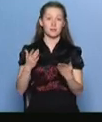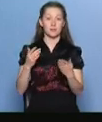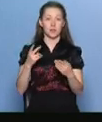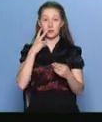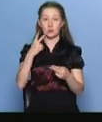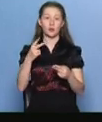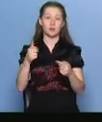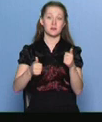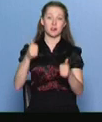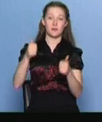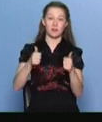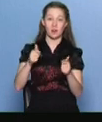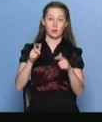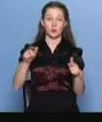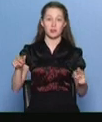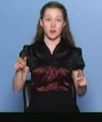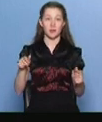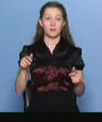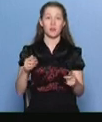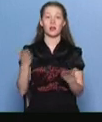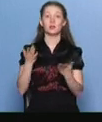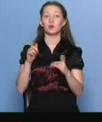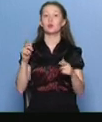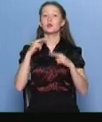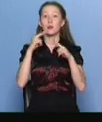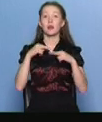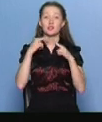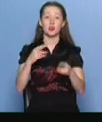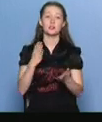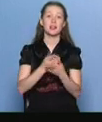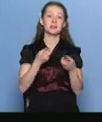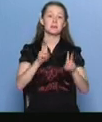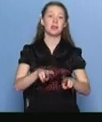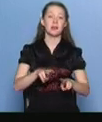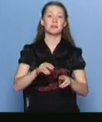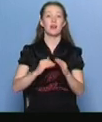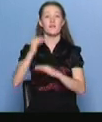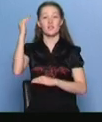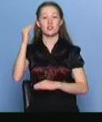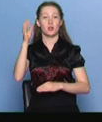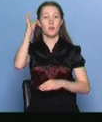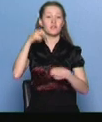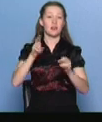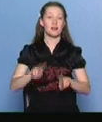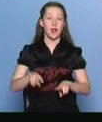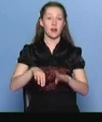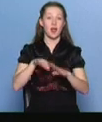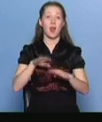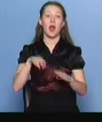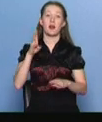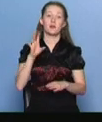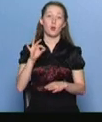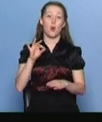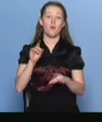предложения рабочей силы. Из обращающихся к нам граждан преобладают специалисты с высшим и средним профессиональным образованием. А вакансии в